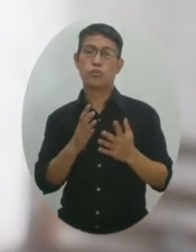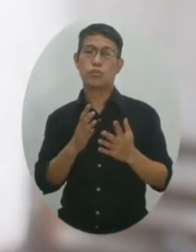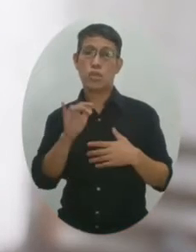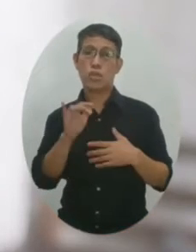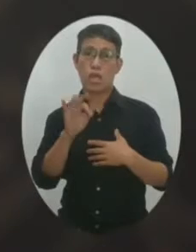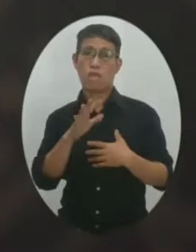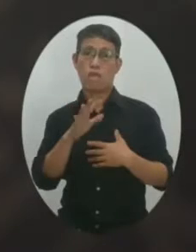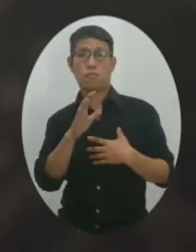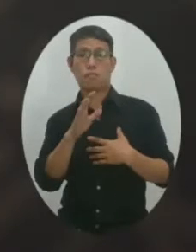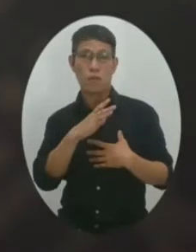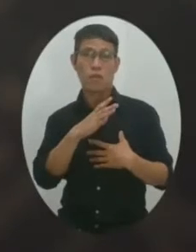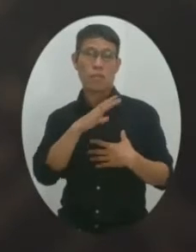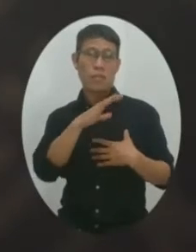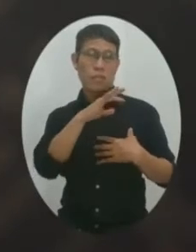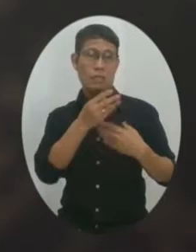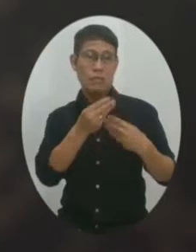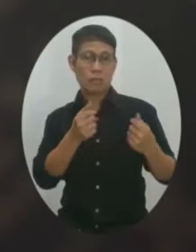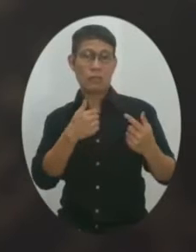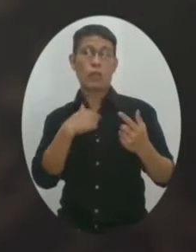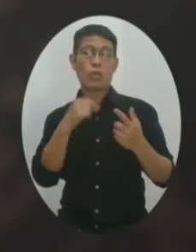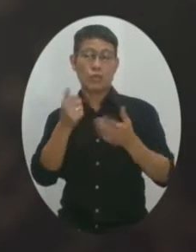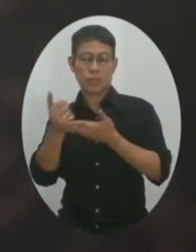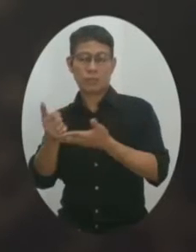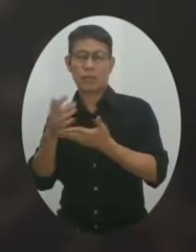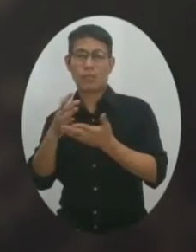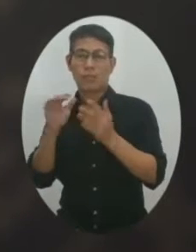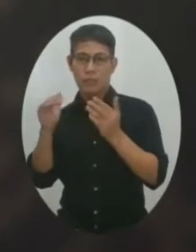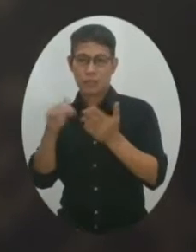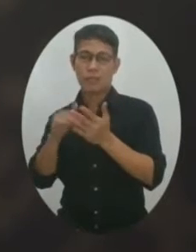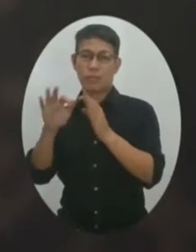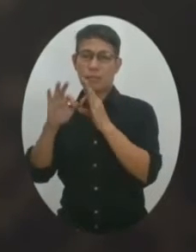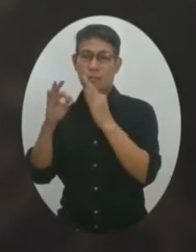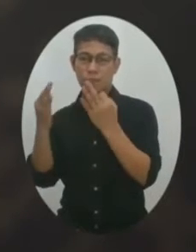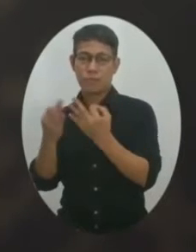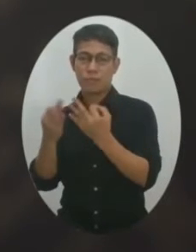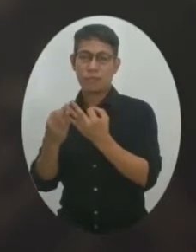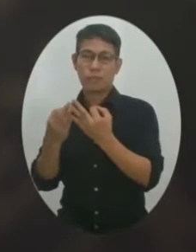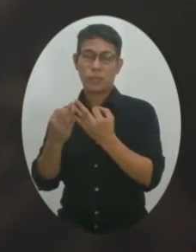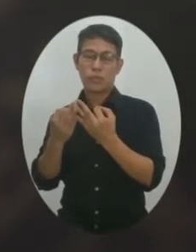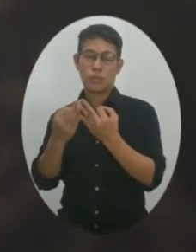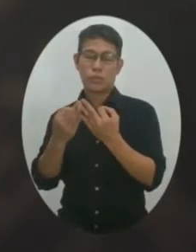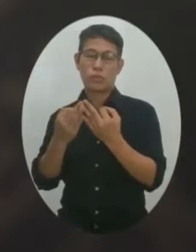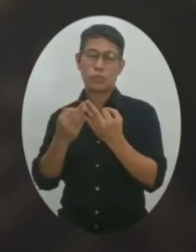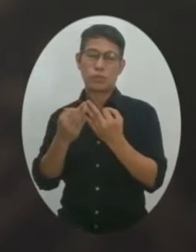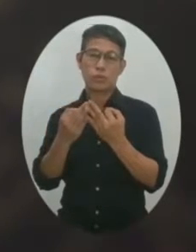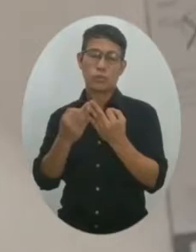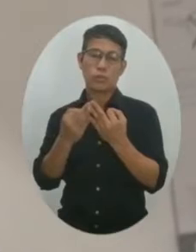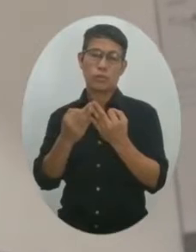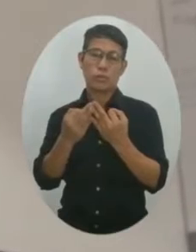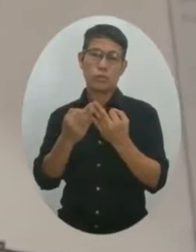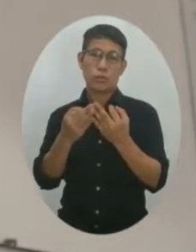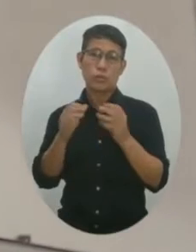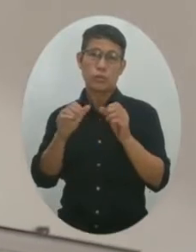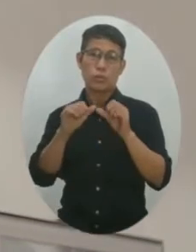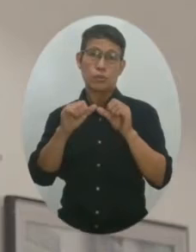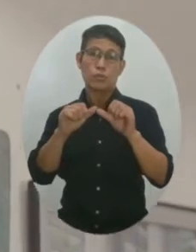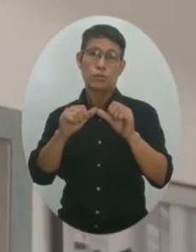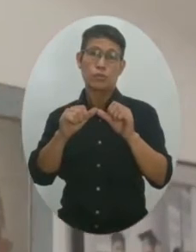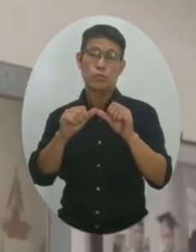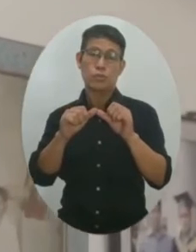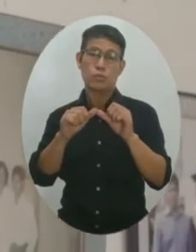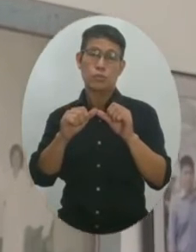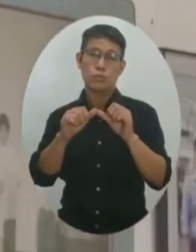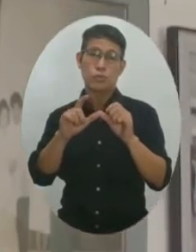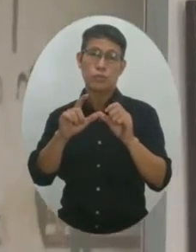po nito pag nagumaling po ako. Isa yung makakatulong po. Bukod sa makakatulong sa family, mapipurso ko yung goal ko talaga